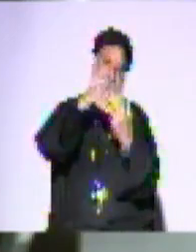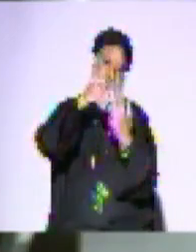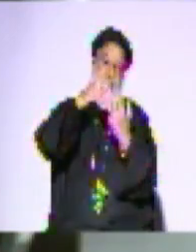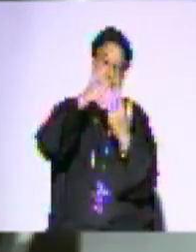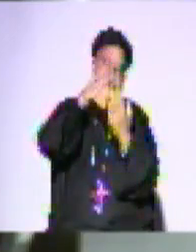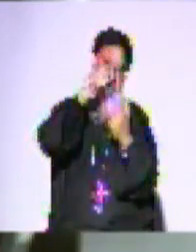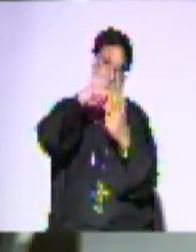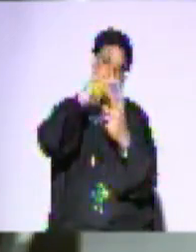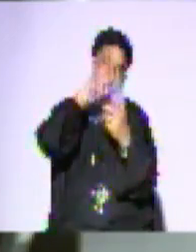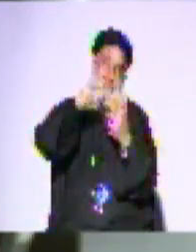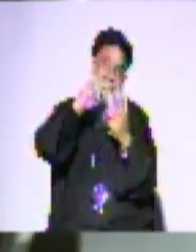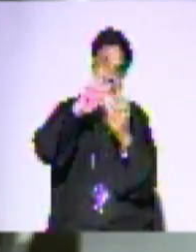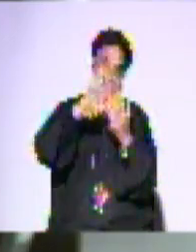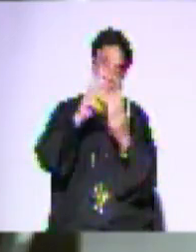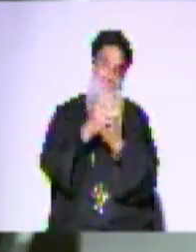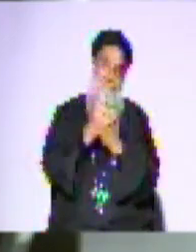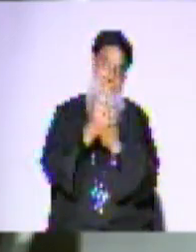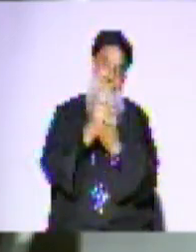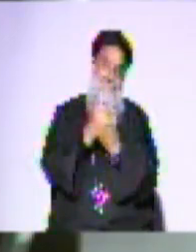في للأسف